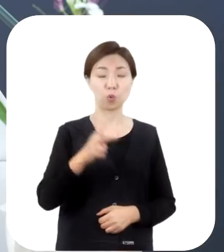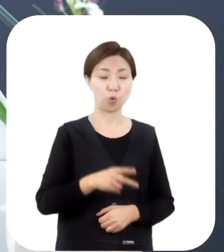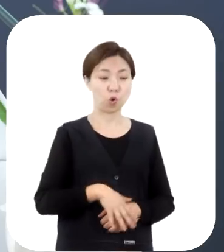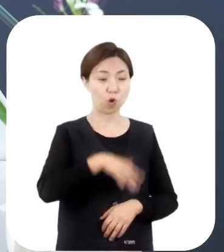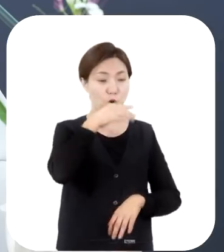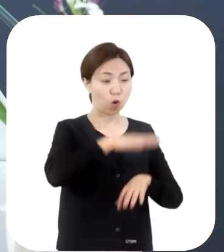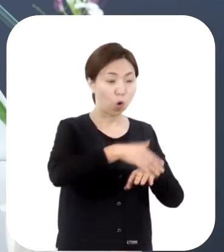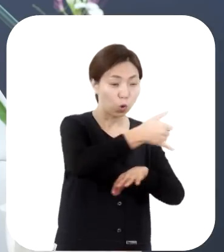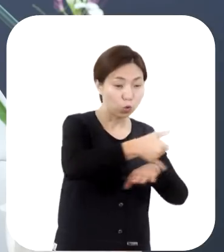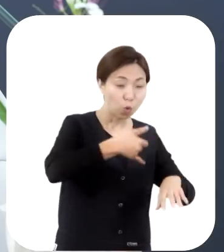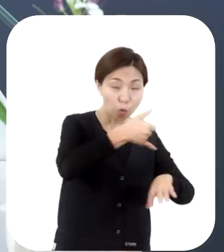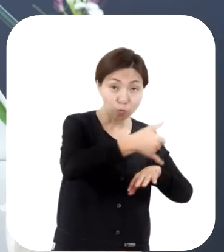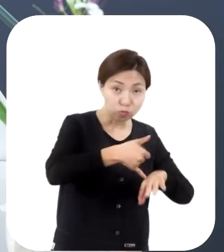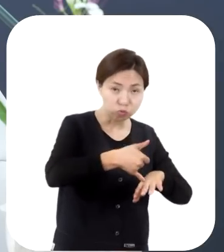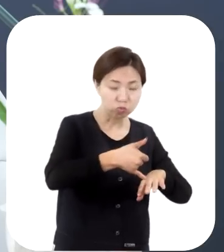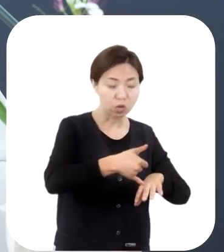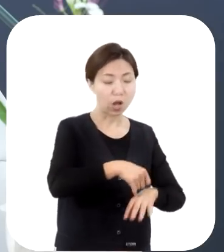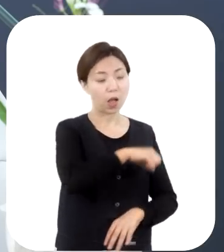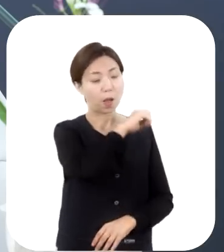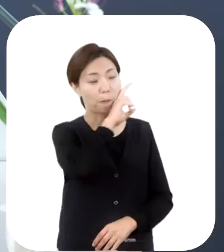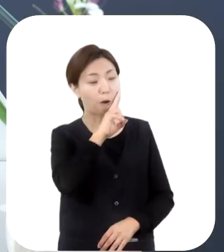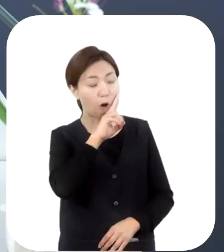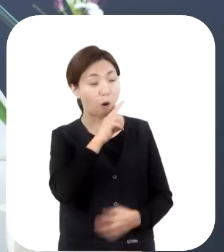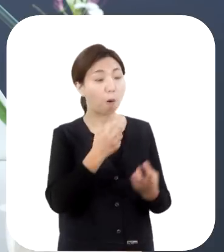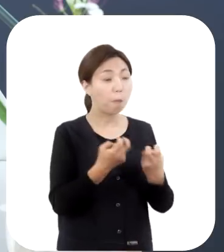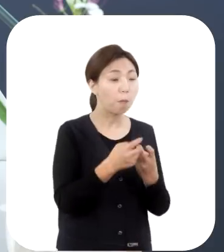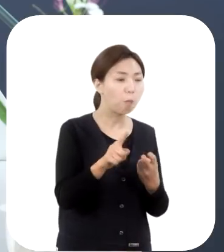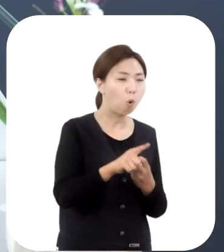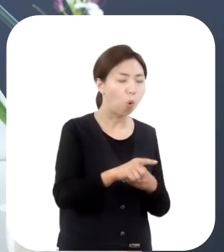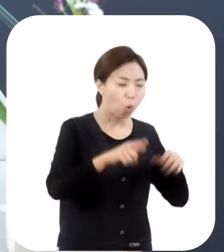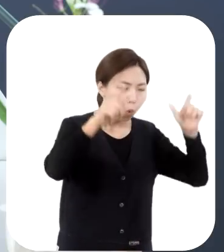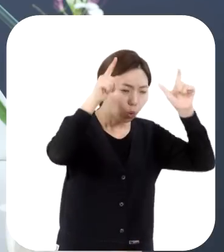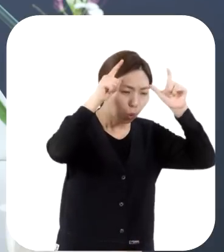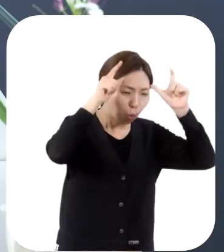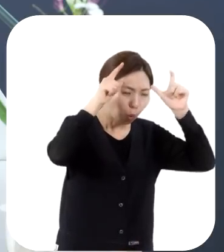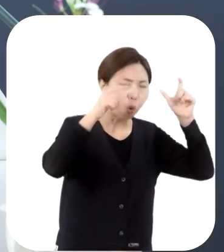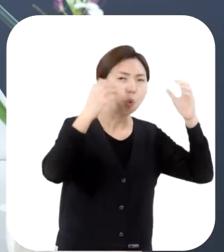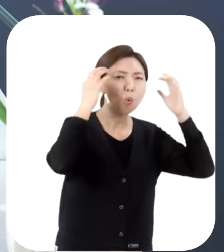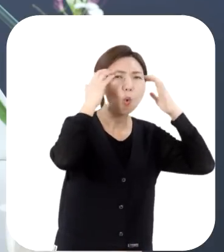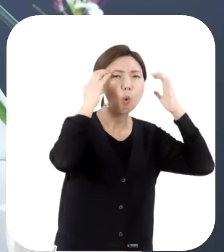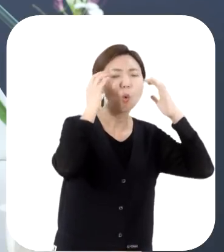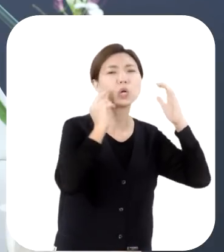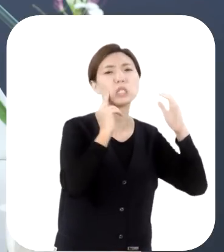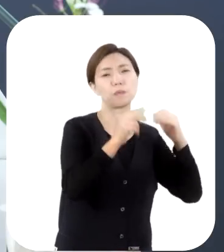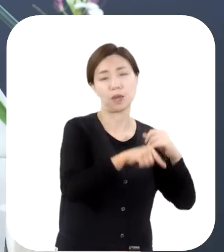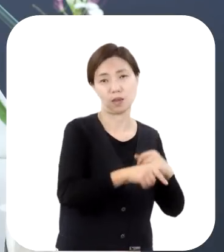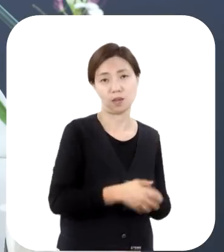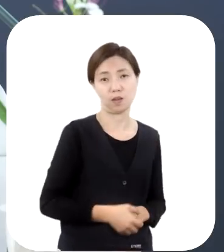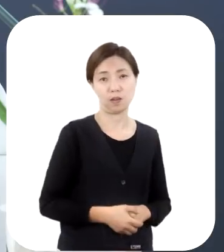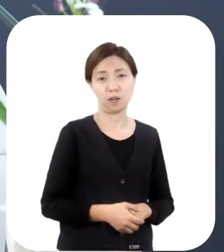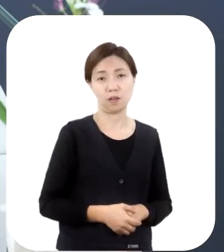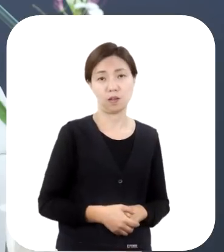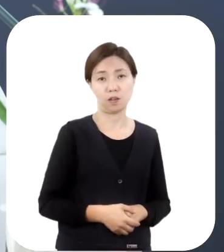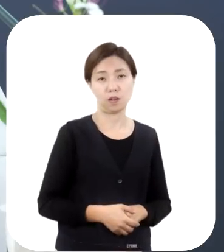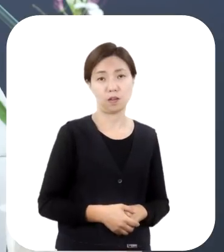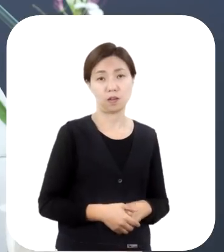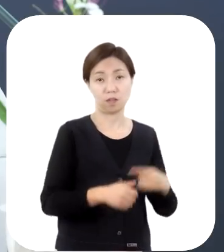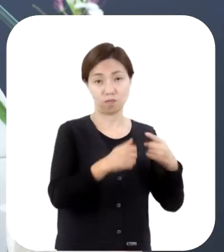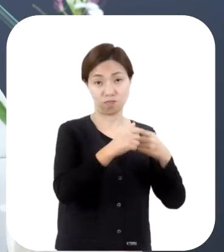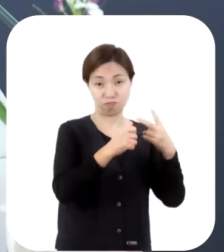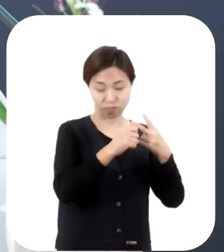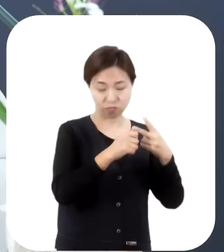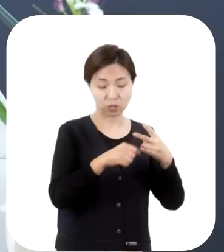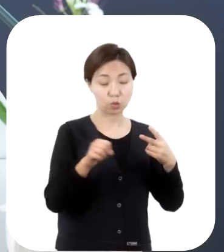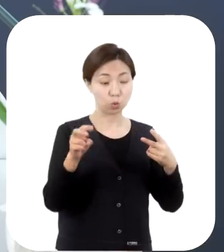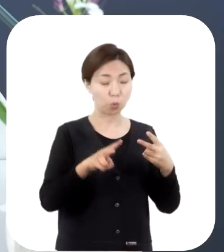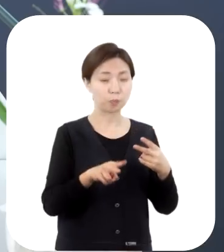편리함이 소의 고통 속에 있다 하는 거고요. 그 다음에 이제 새의